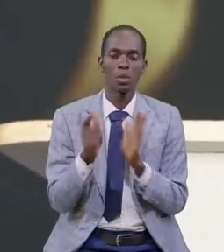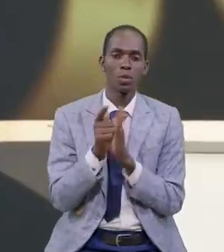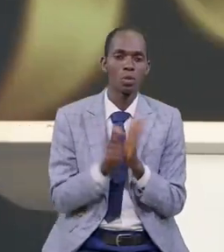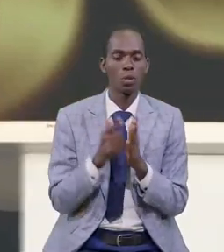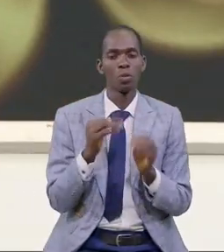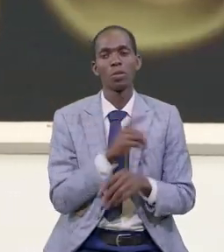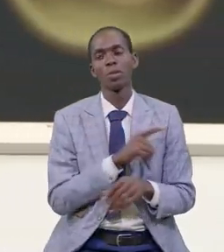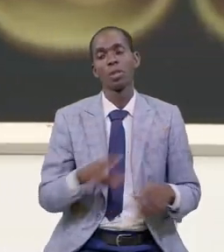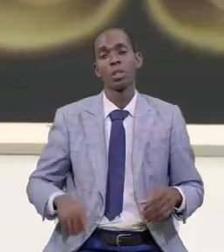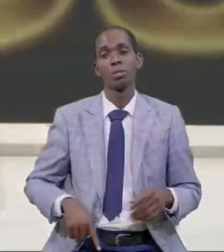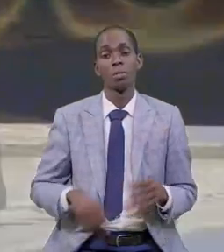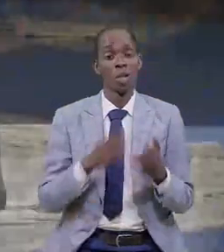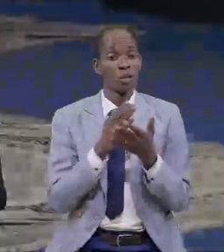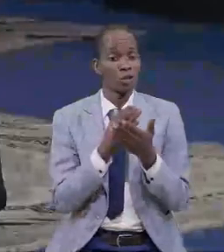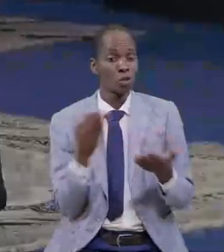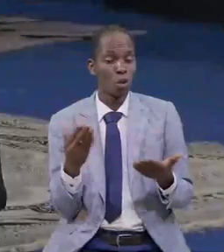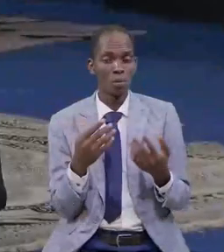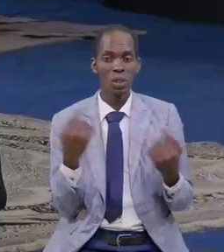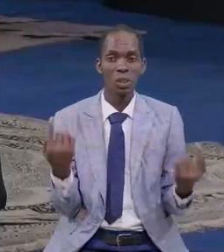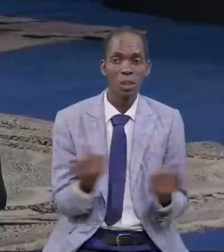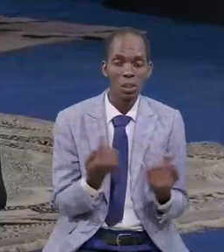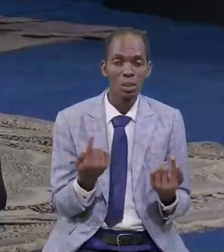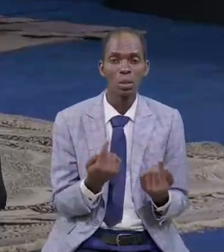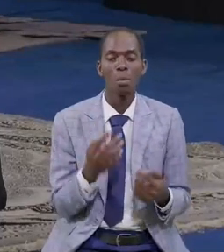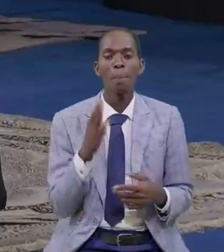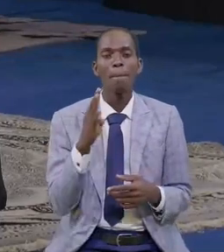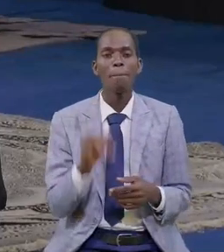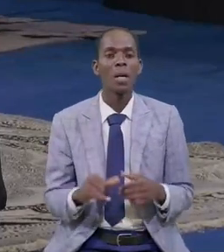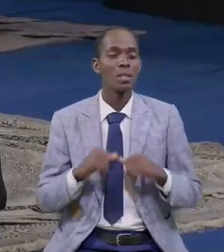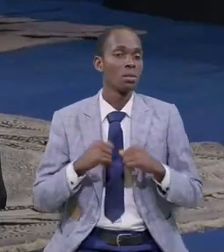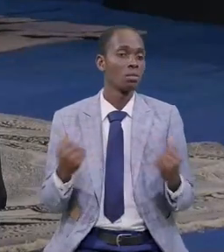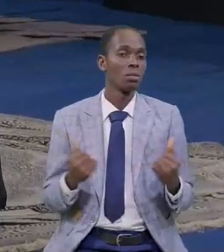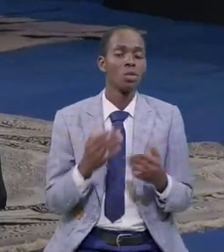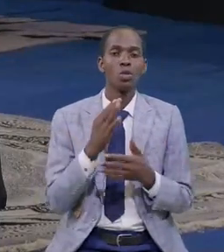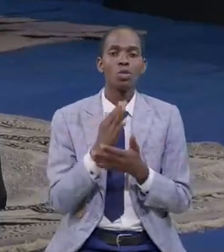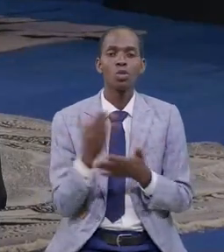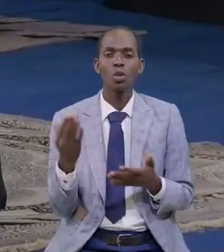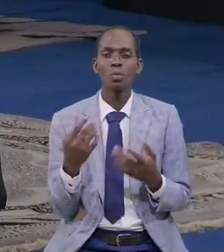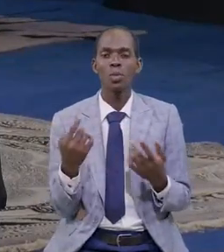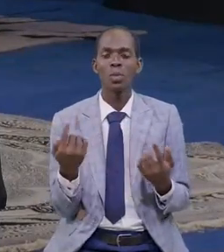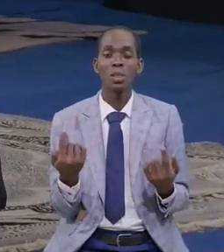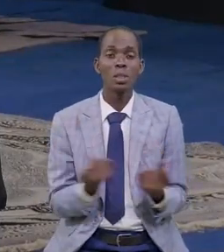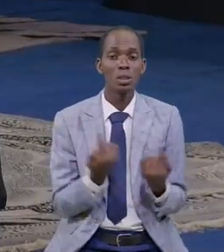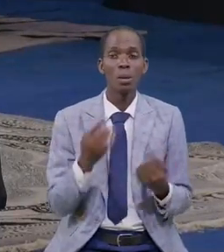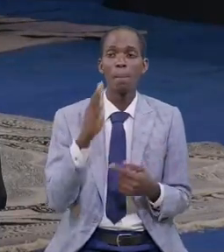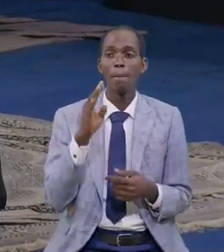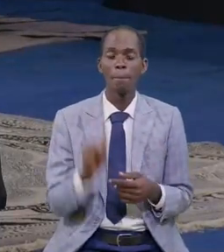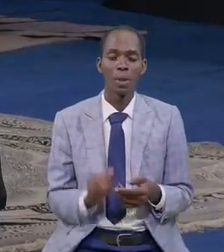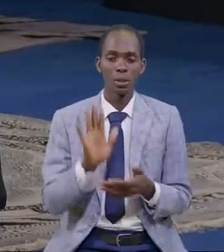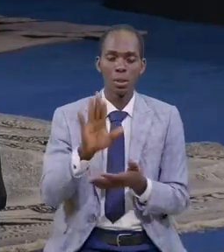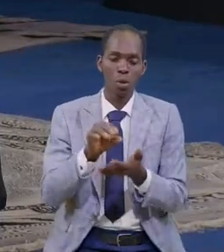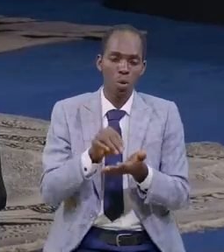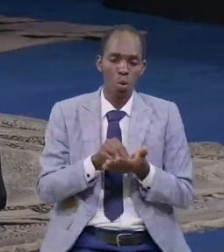certaines pêch par faiblesse certaines personnes par la dépravation